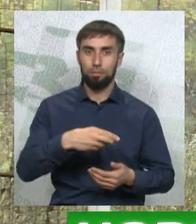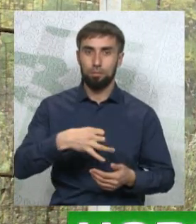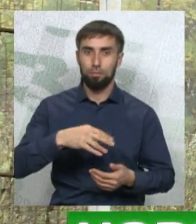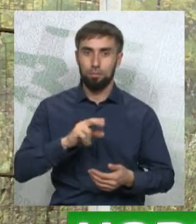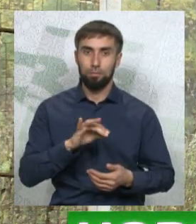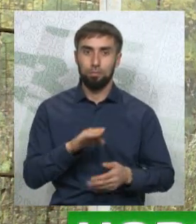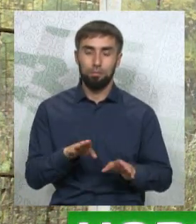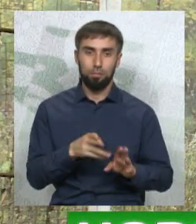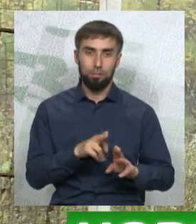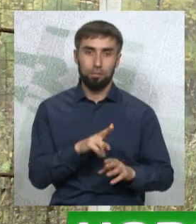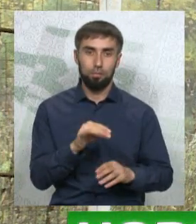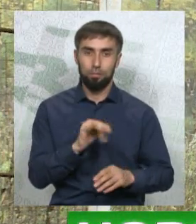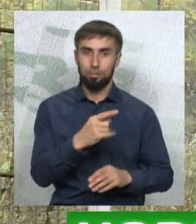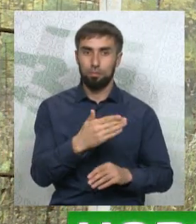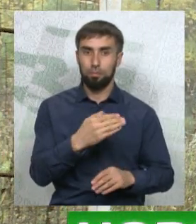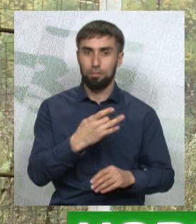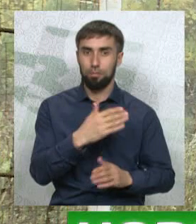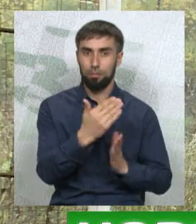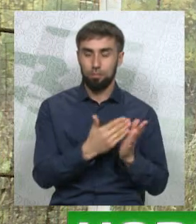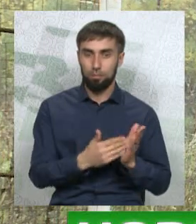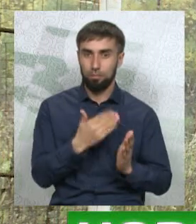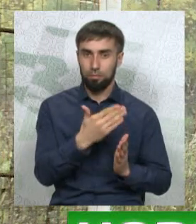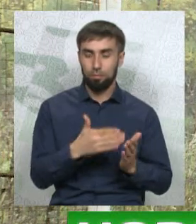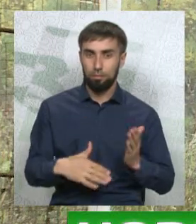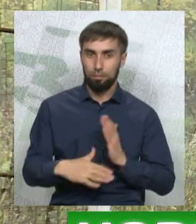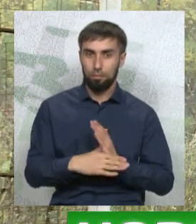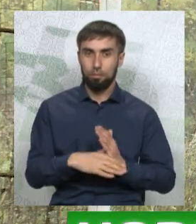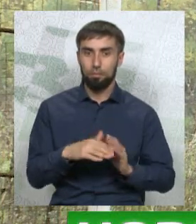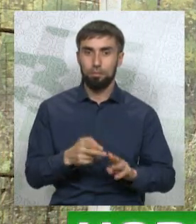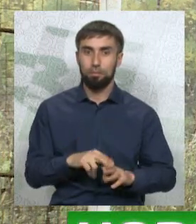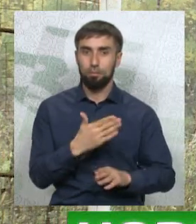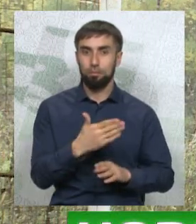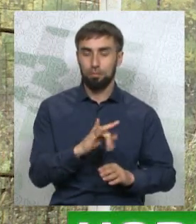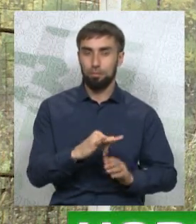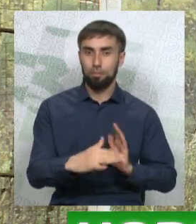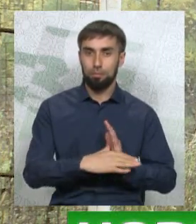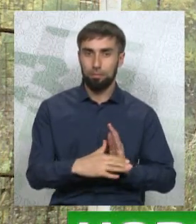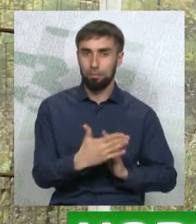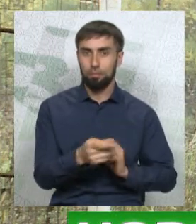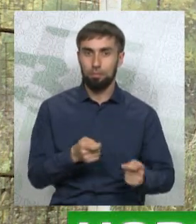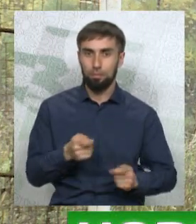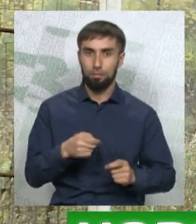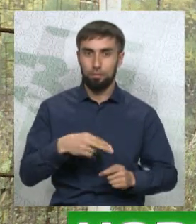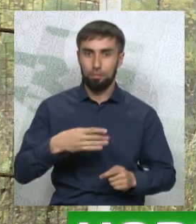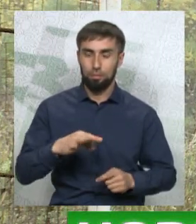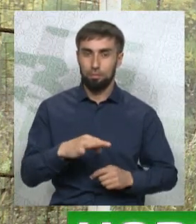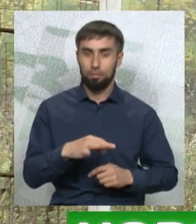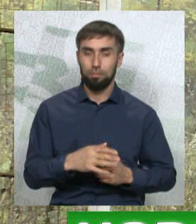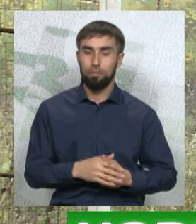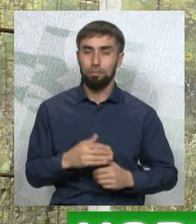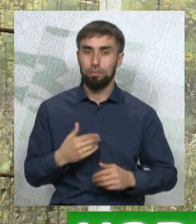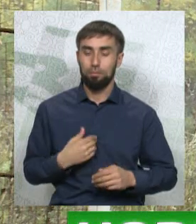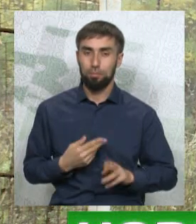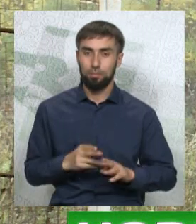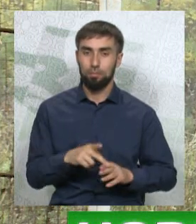это как раз за счет федеральной программы с партнерстве с администрации села плева мы сделал дополнительно 4